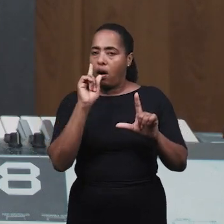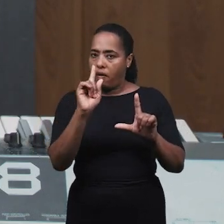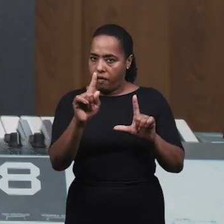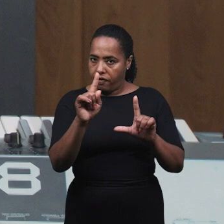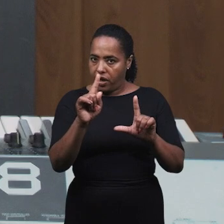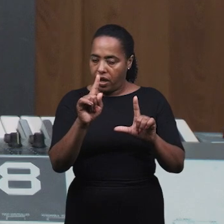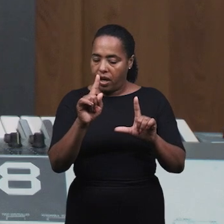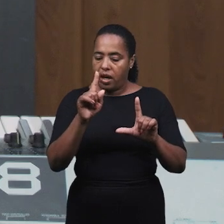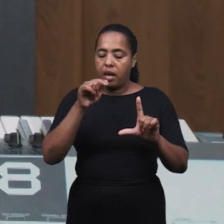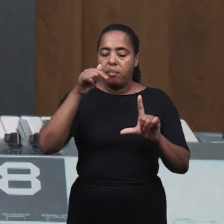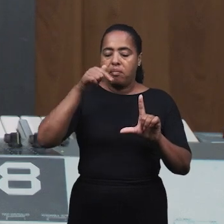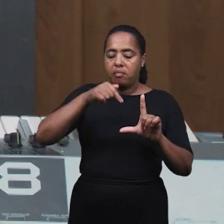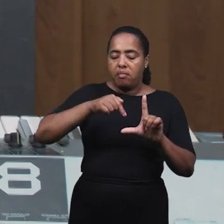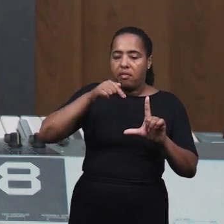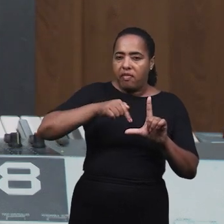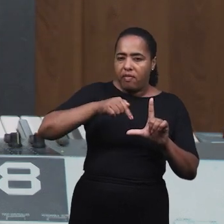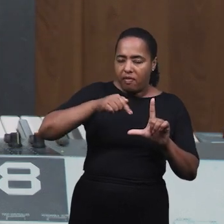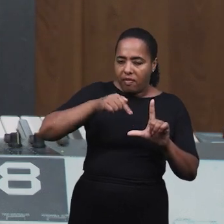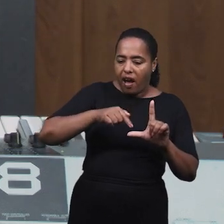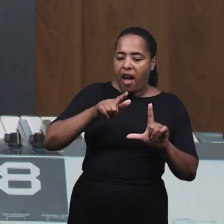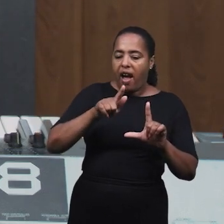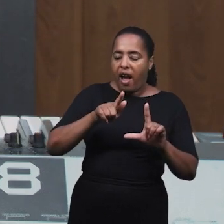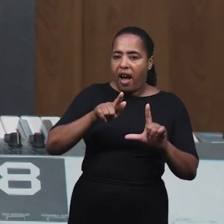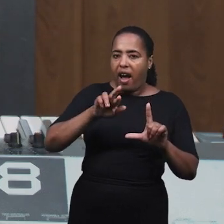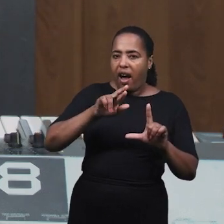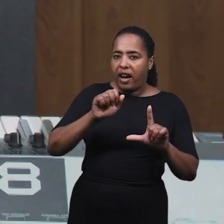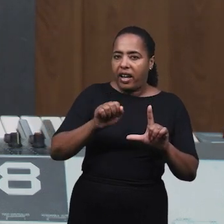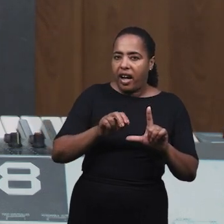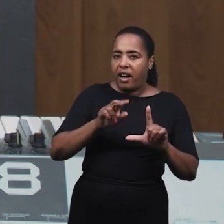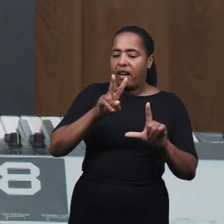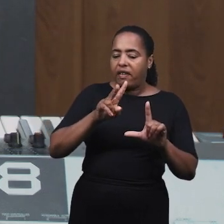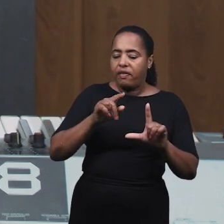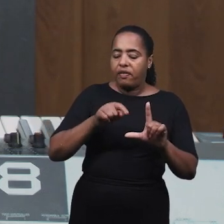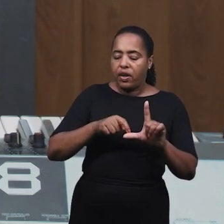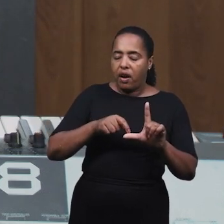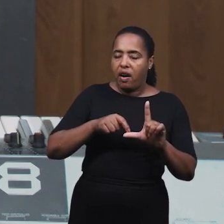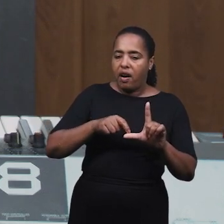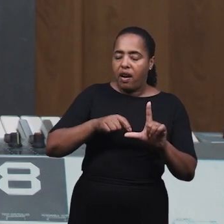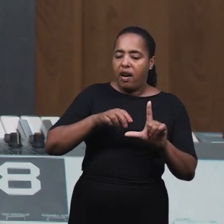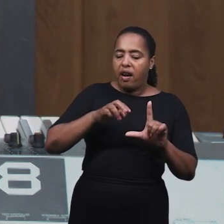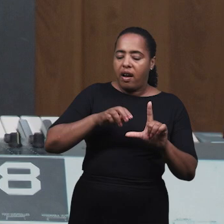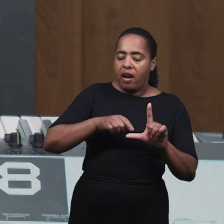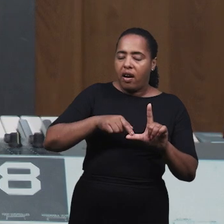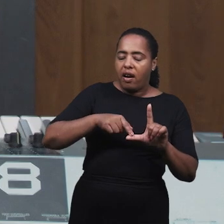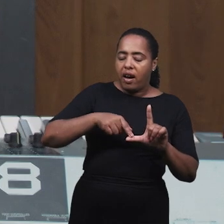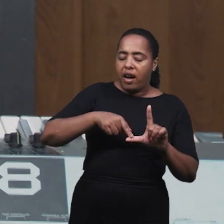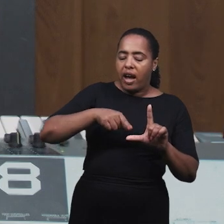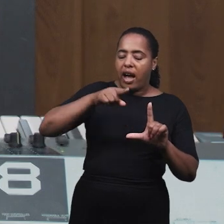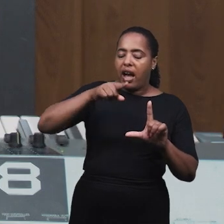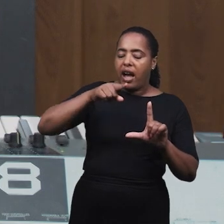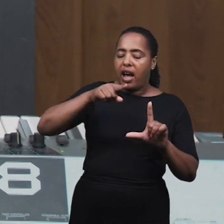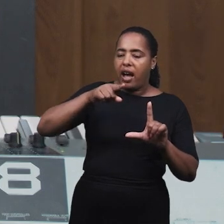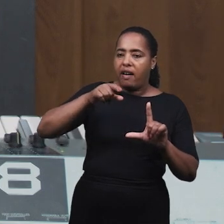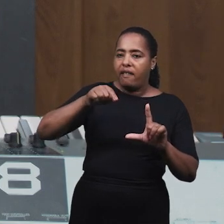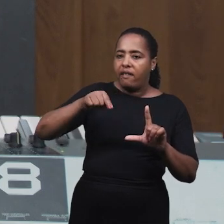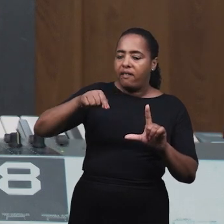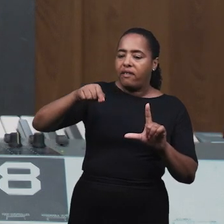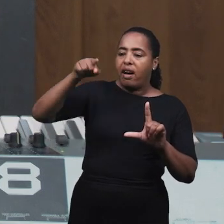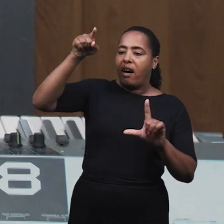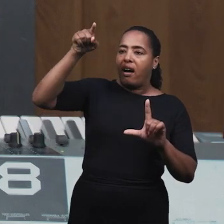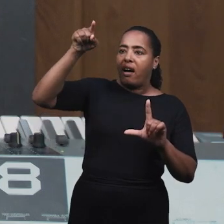une note après l'autre. Donc, plus en plus bas, plus grave, plus haut, c'est